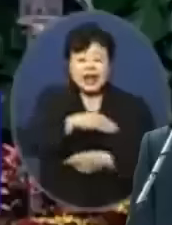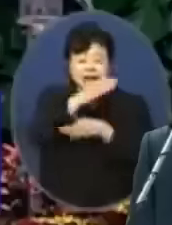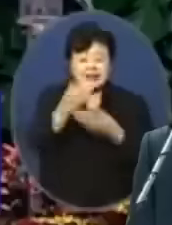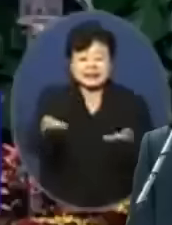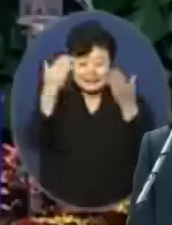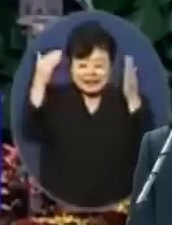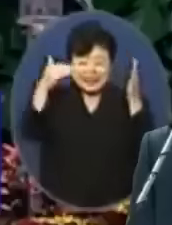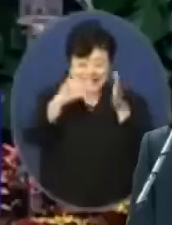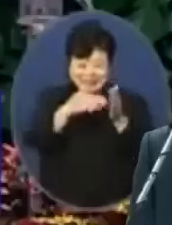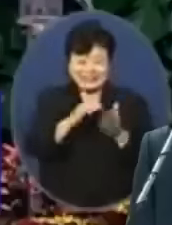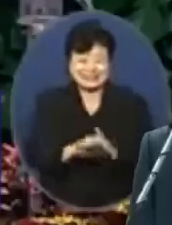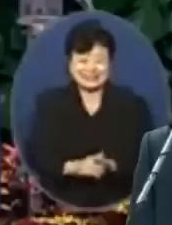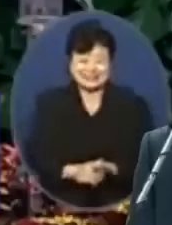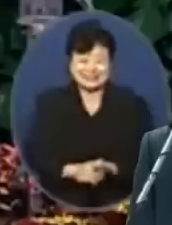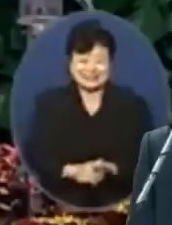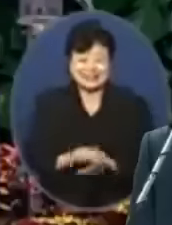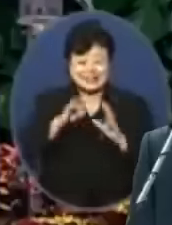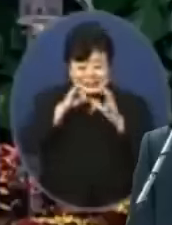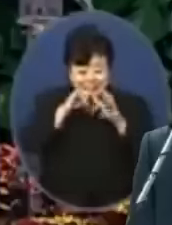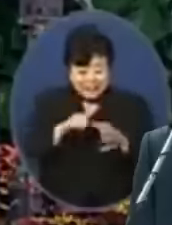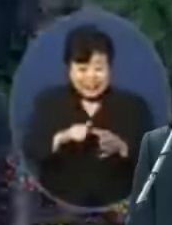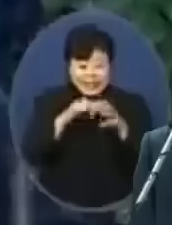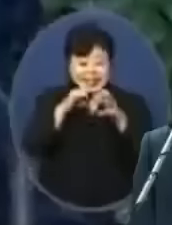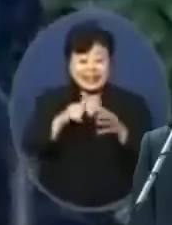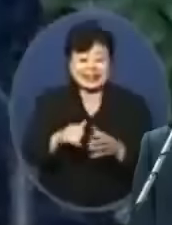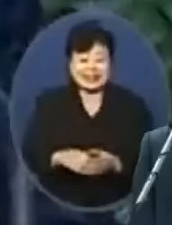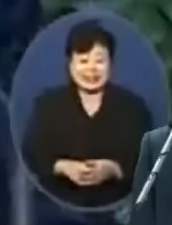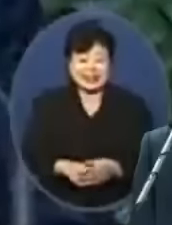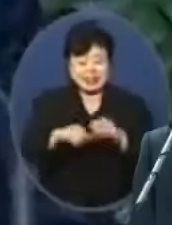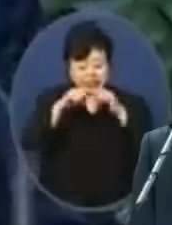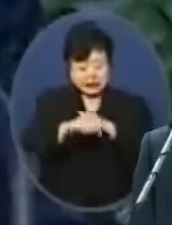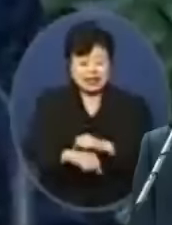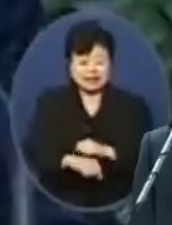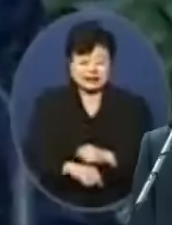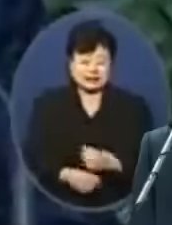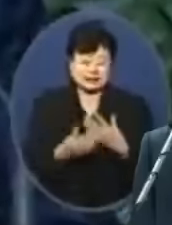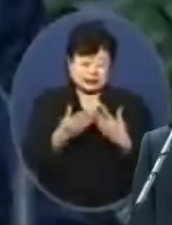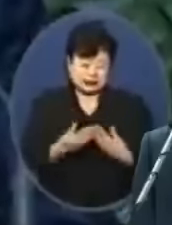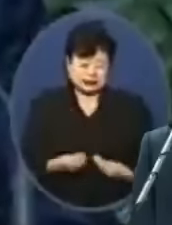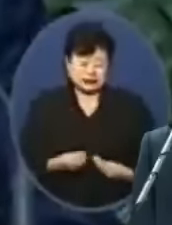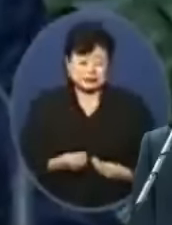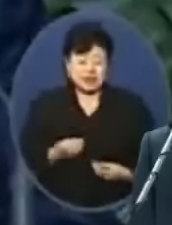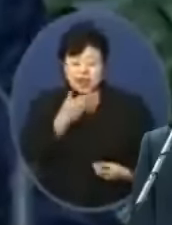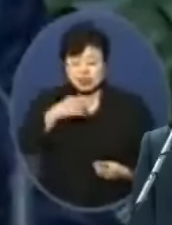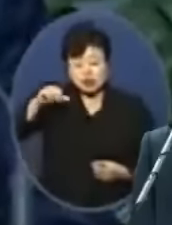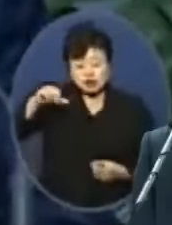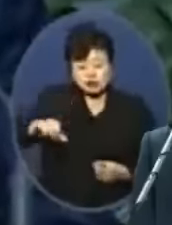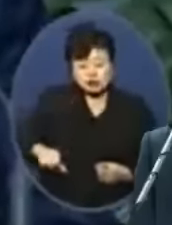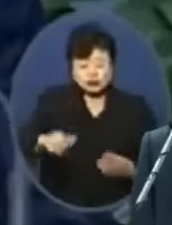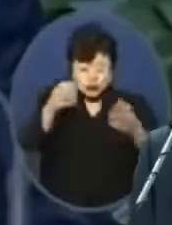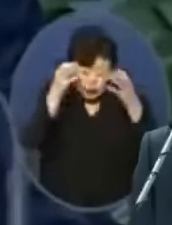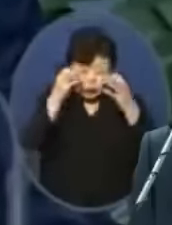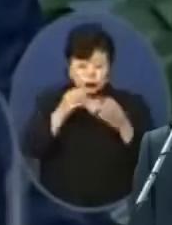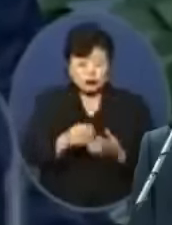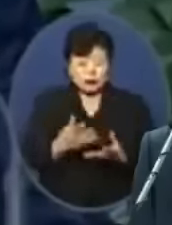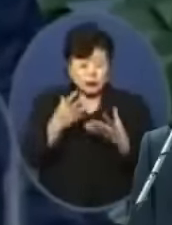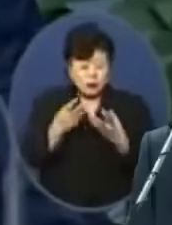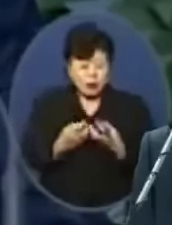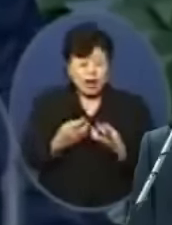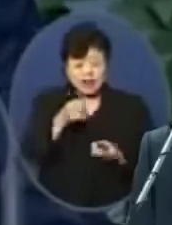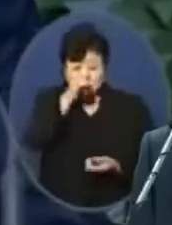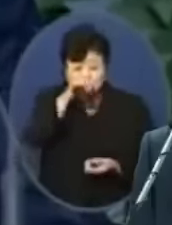다 지나갔음이라. 이 세상에 낭패와 실망과 저주와 고통이 득실거리는